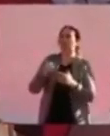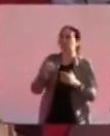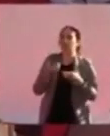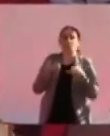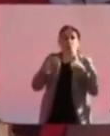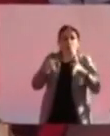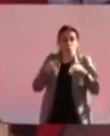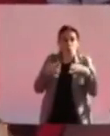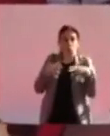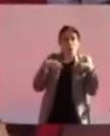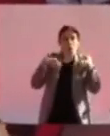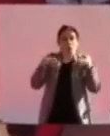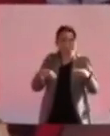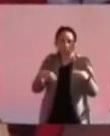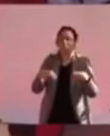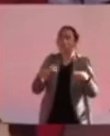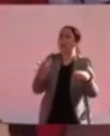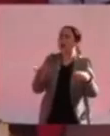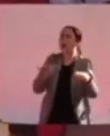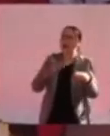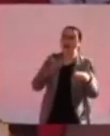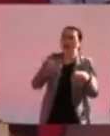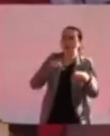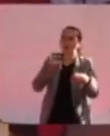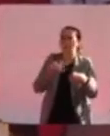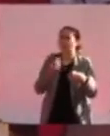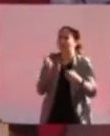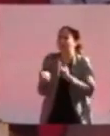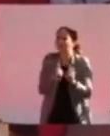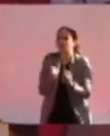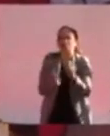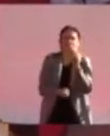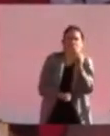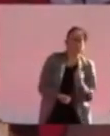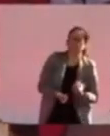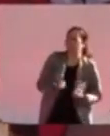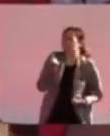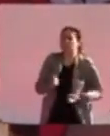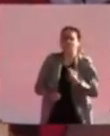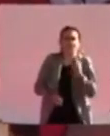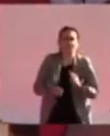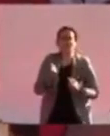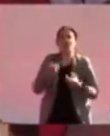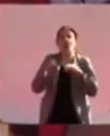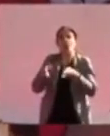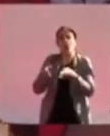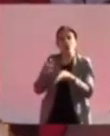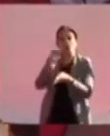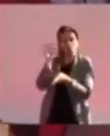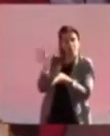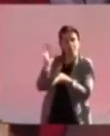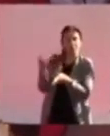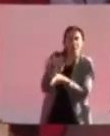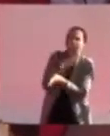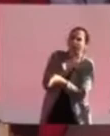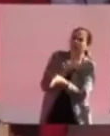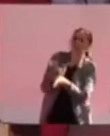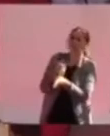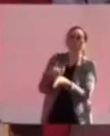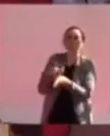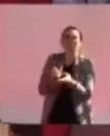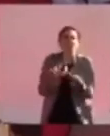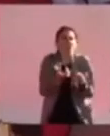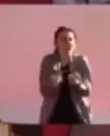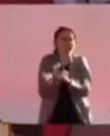completamente in balia degli eventi in un corso che sulla carta può sembrare perfetto ma che nella pratica diventa una lotta tra la necessità